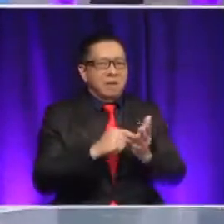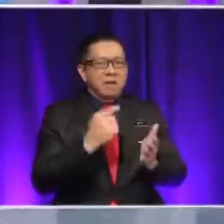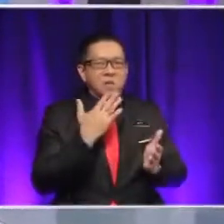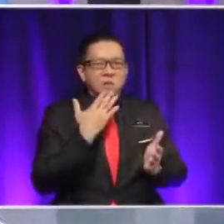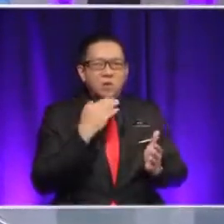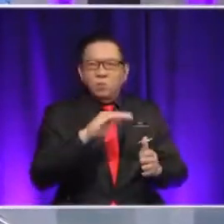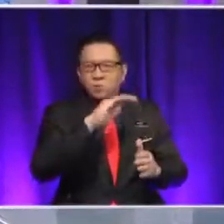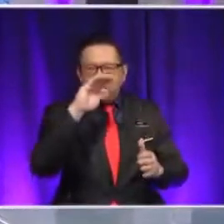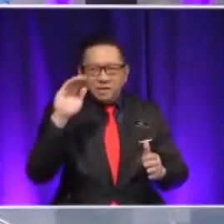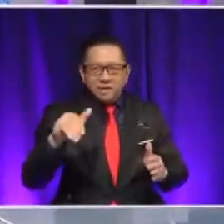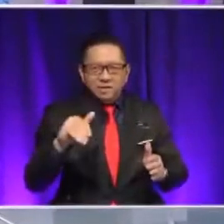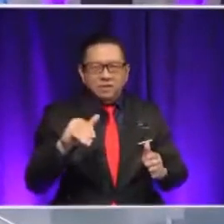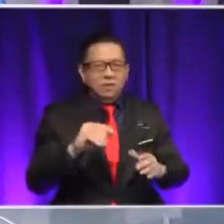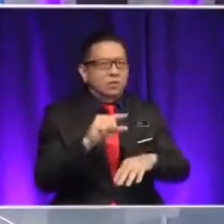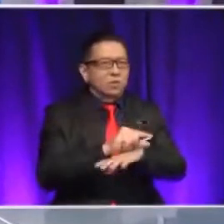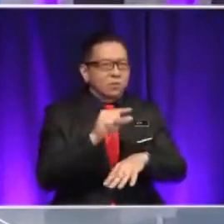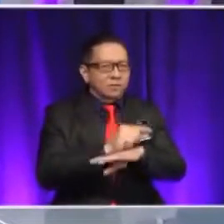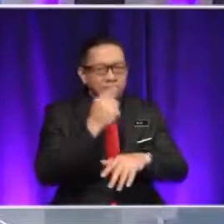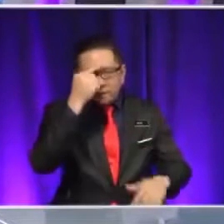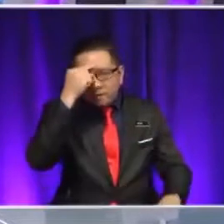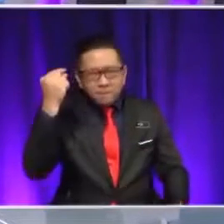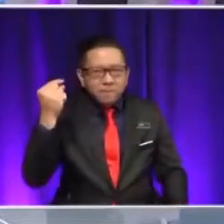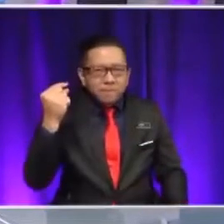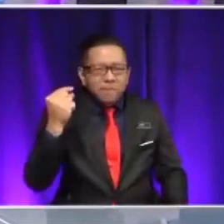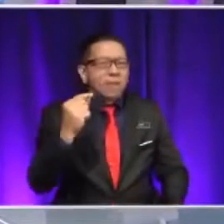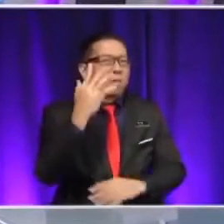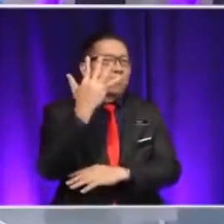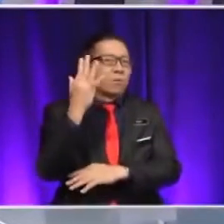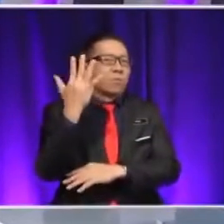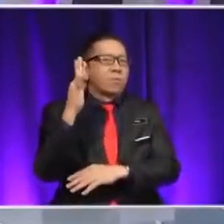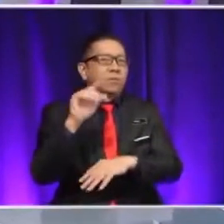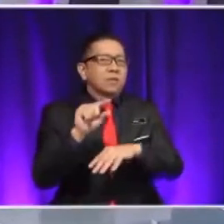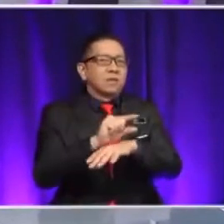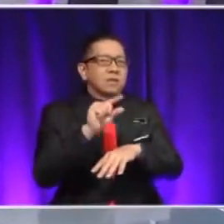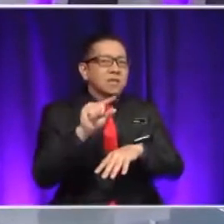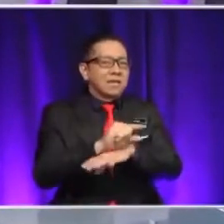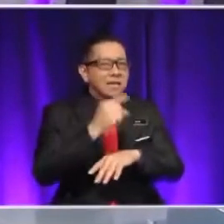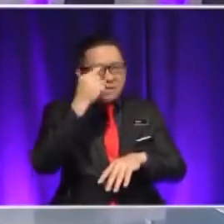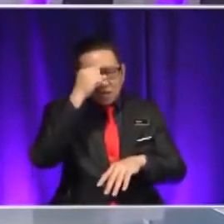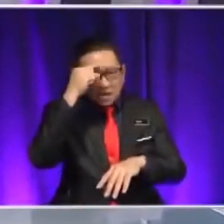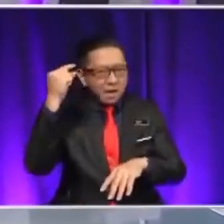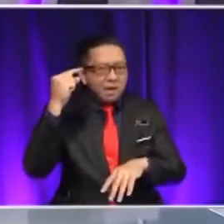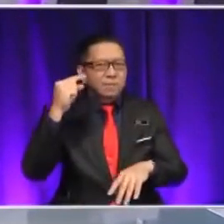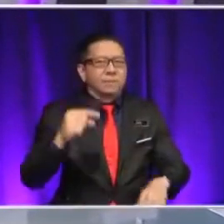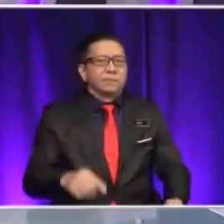Bukit Kita tungguin kewani hitam Oke dan pokok-pokok kita akan guna warna hitam apa Ivan